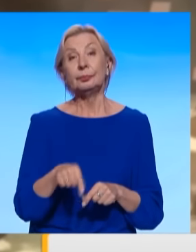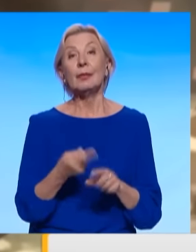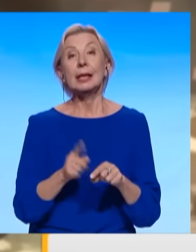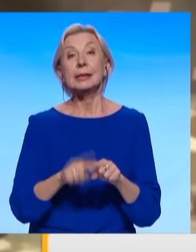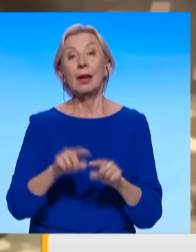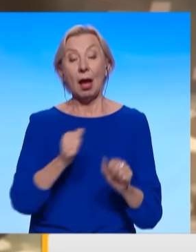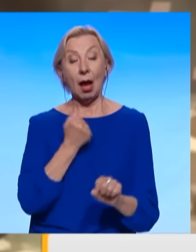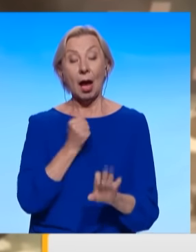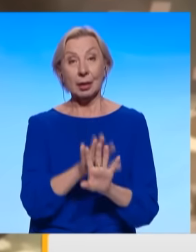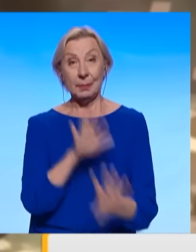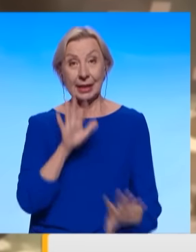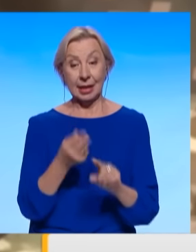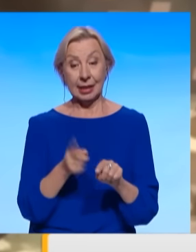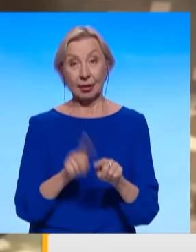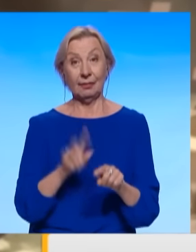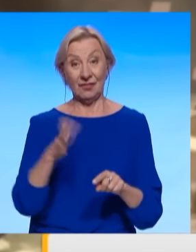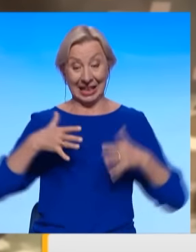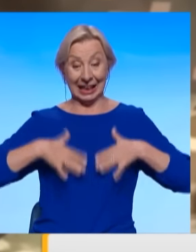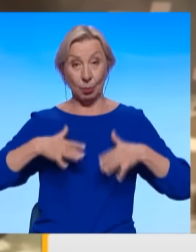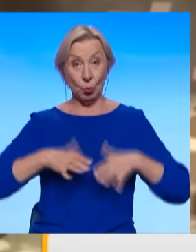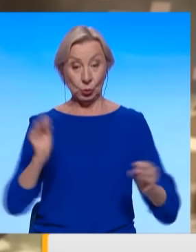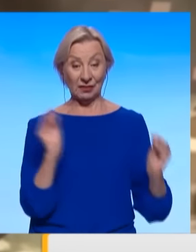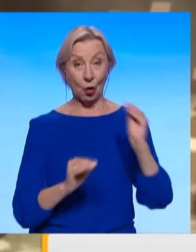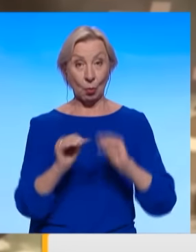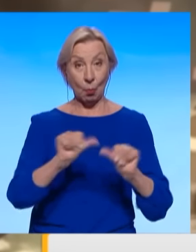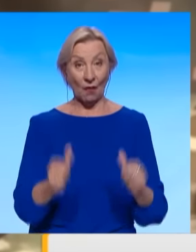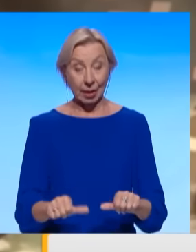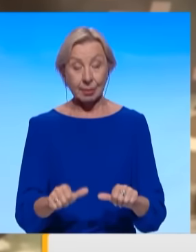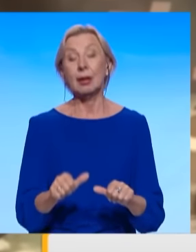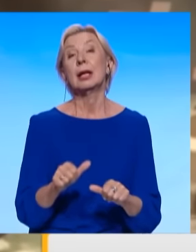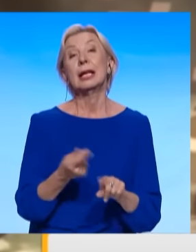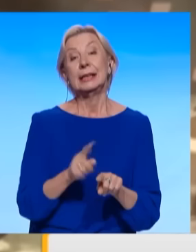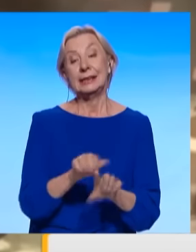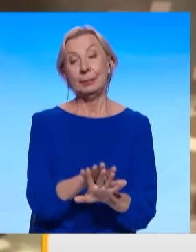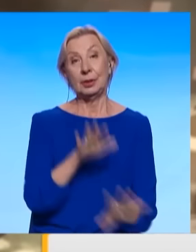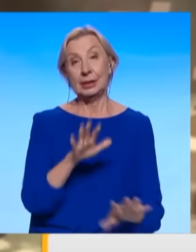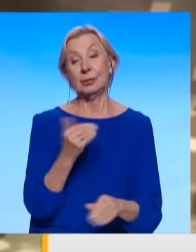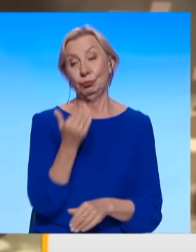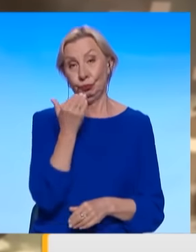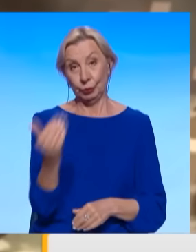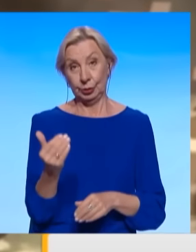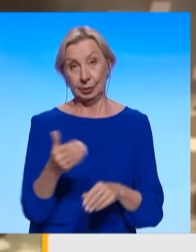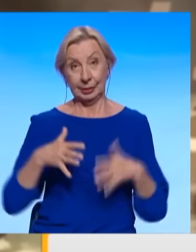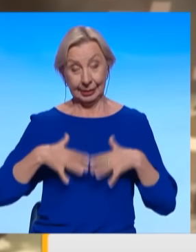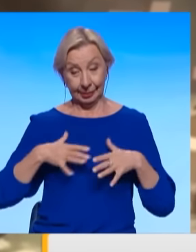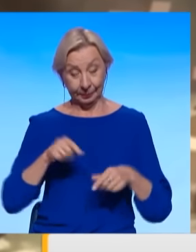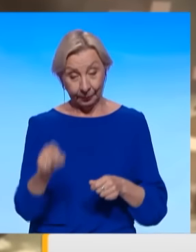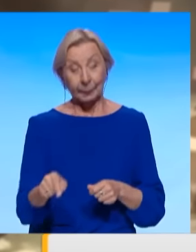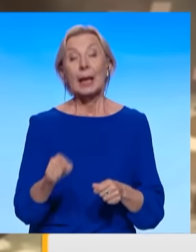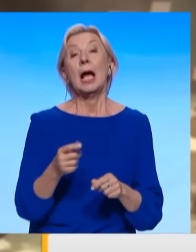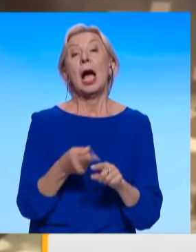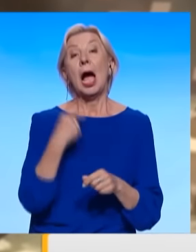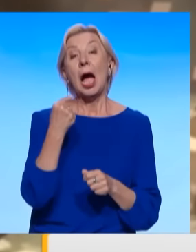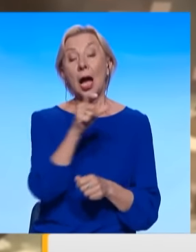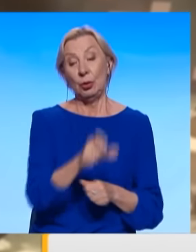яка сформована в окупованому Криму от і от підрозділи це цієї армії а особовий склад там